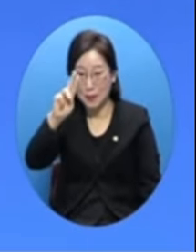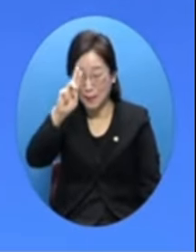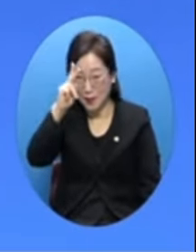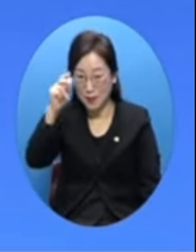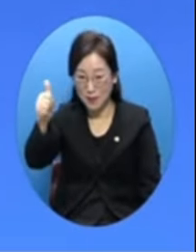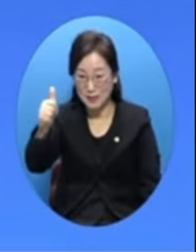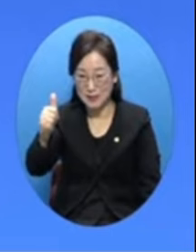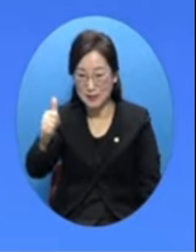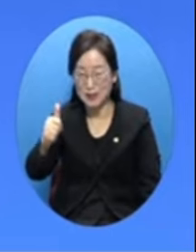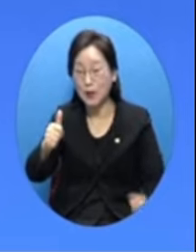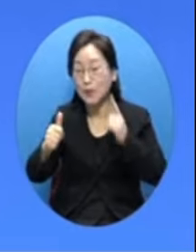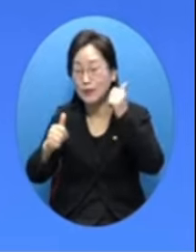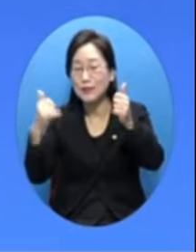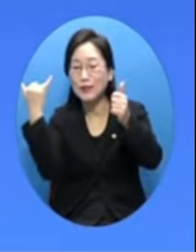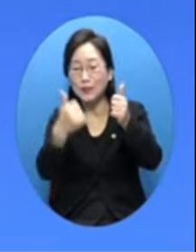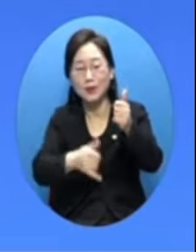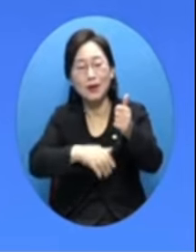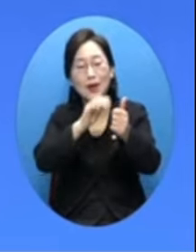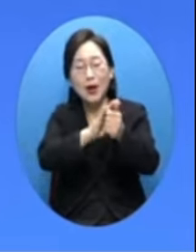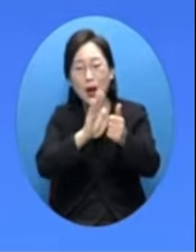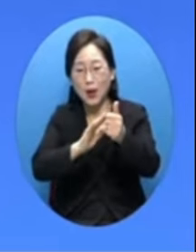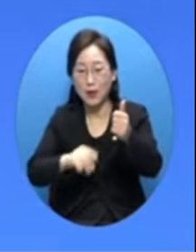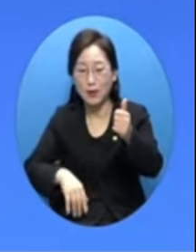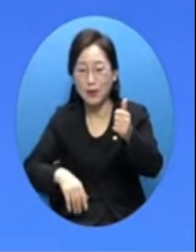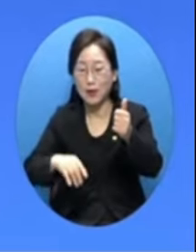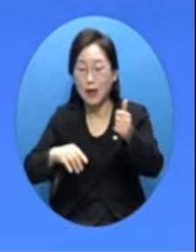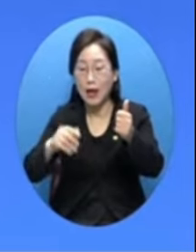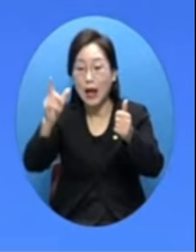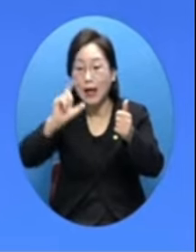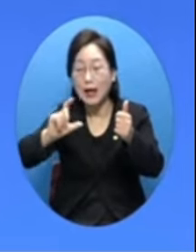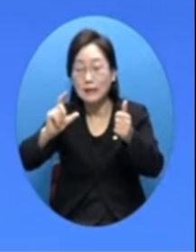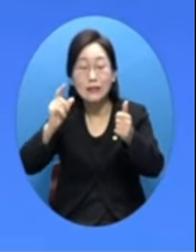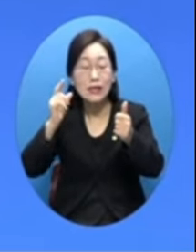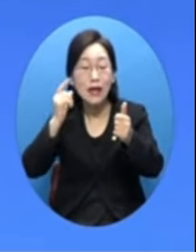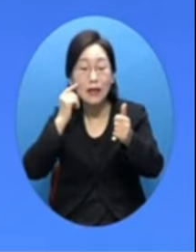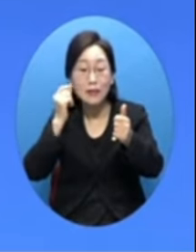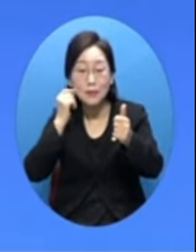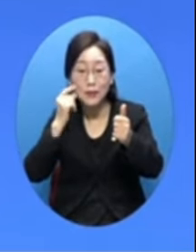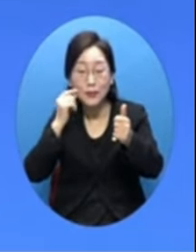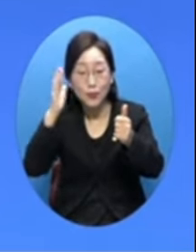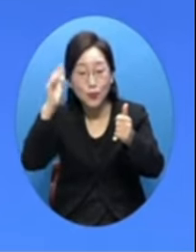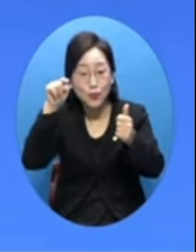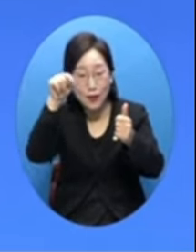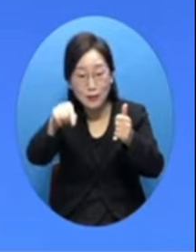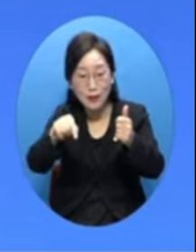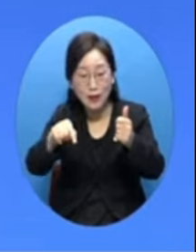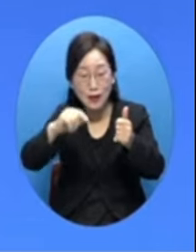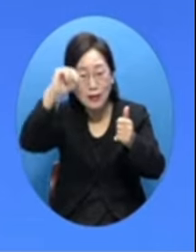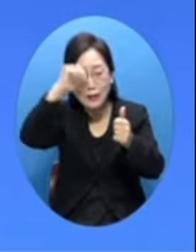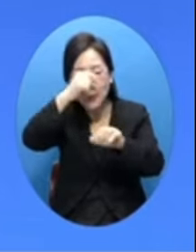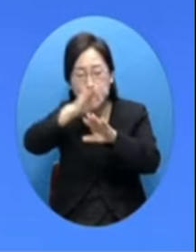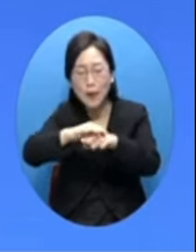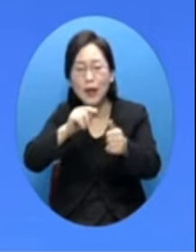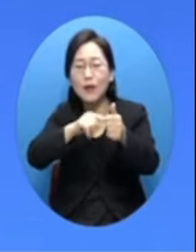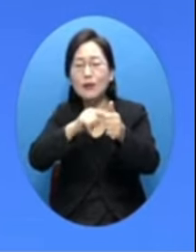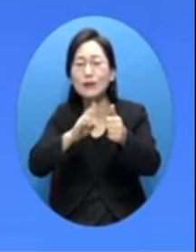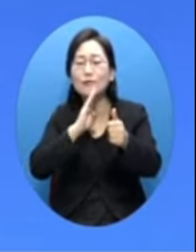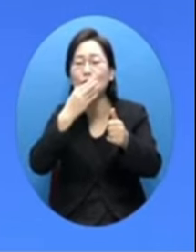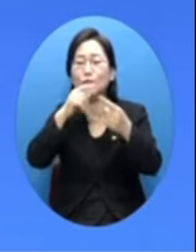아들 지금 동경 가는데 새벽기 드리는 기도가 목사님 교회밖에 없다 하니 목사님 교회 꼭 새벽기도